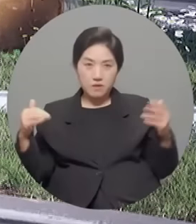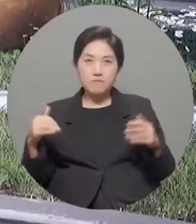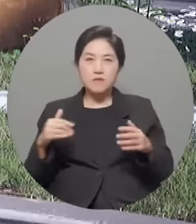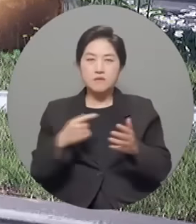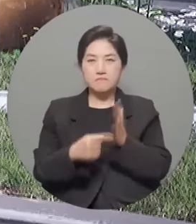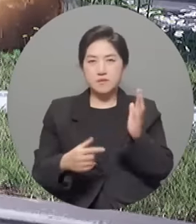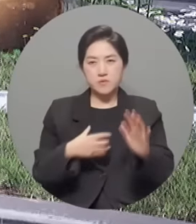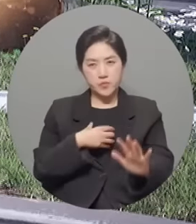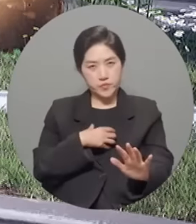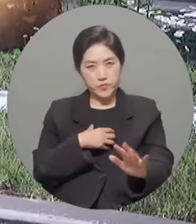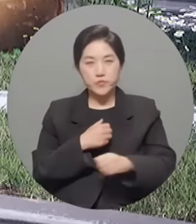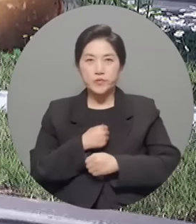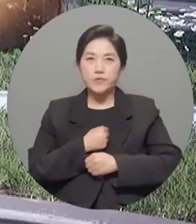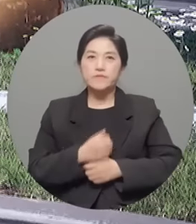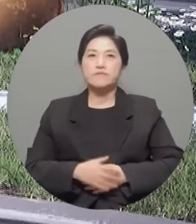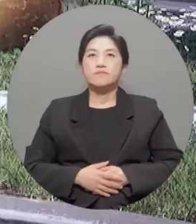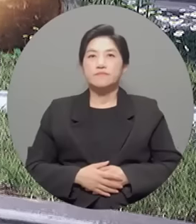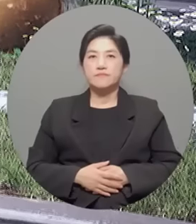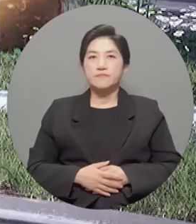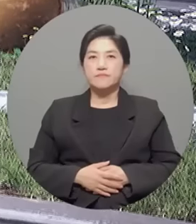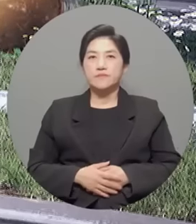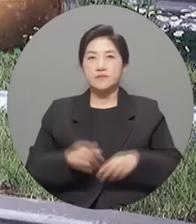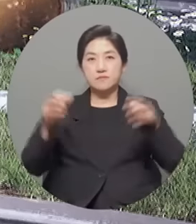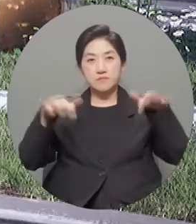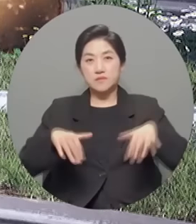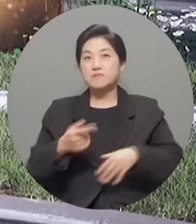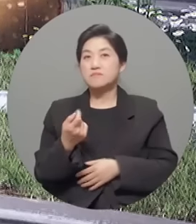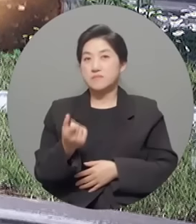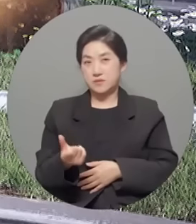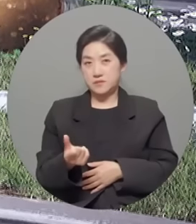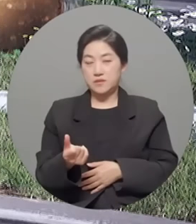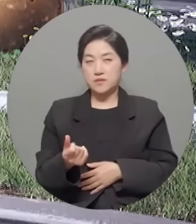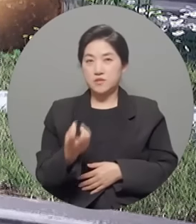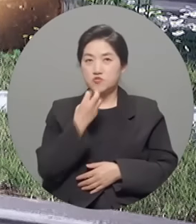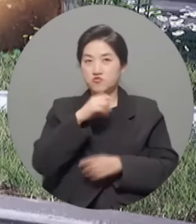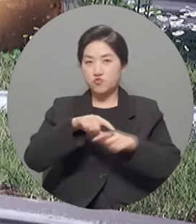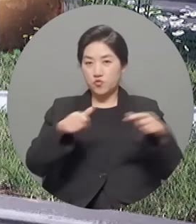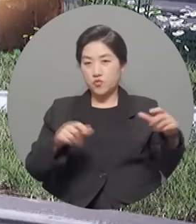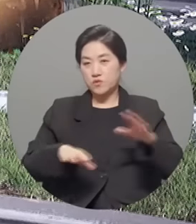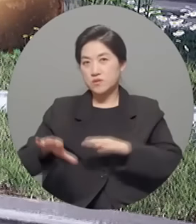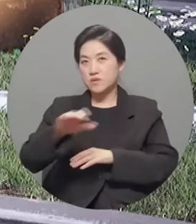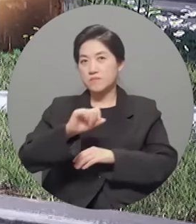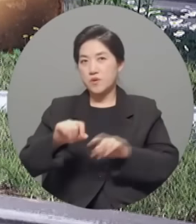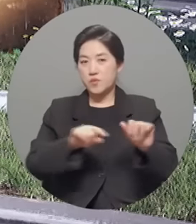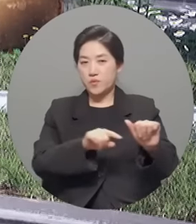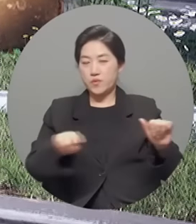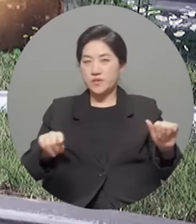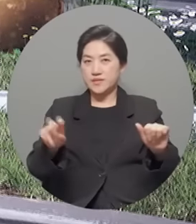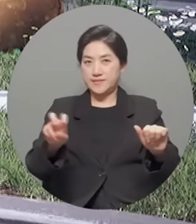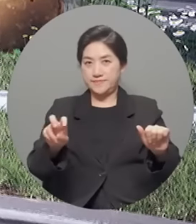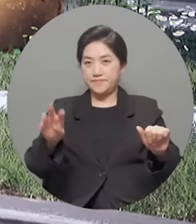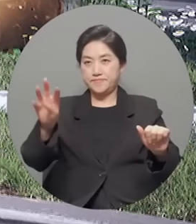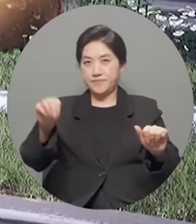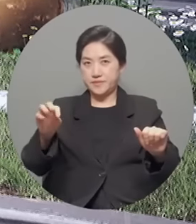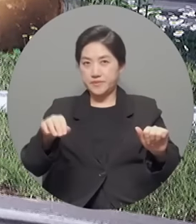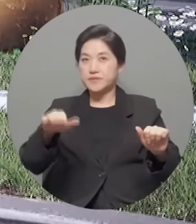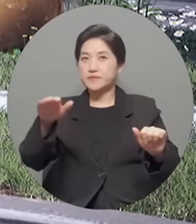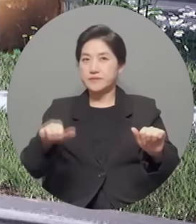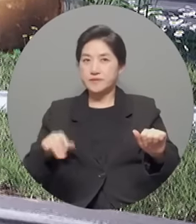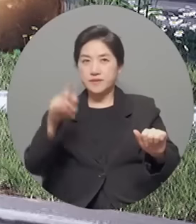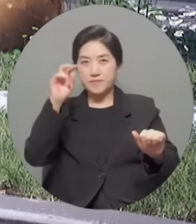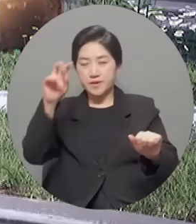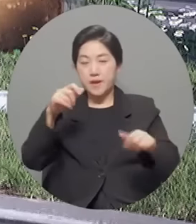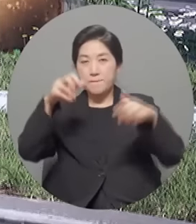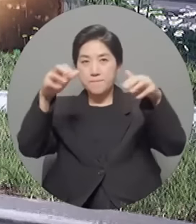우려됩니다. 주의를 하셔야겠습니다. 강우량은 많지 않겠는데요. 수도권 등 대부분 지방에 5에서 20mm 안팎입니다.